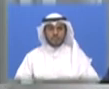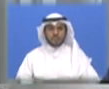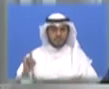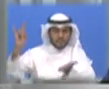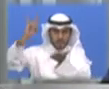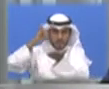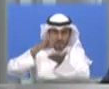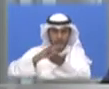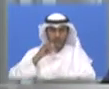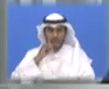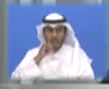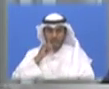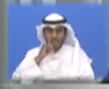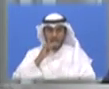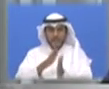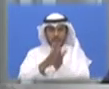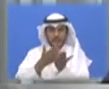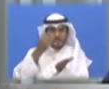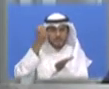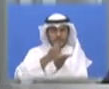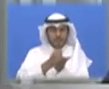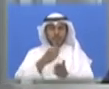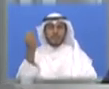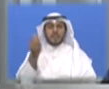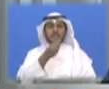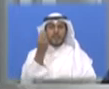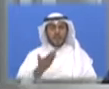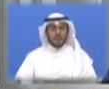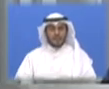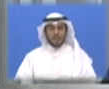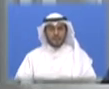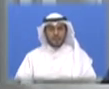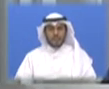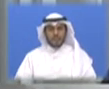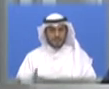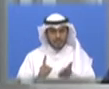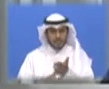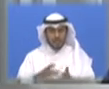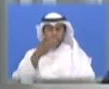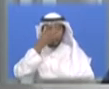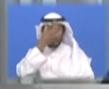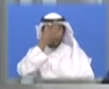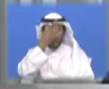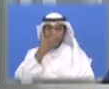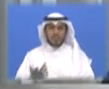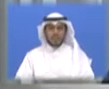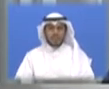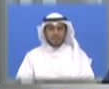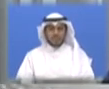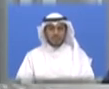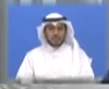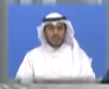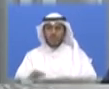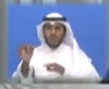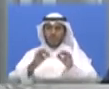مكتوب بالفيزا اللي استردتها من السفارة البريطانية سياحية. أكثر من هذا، عندما سألها يعني موظف